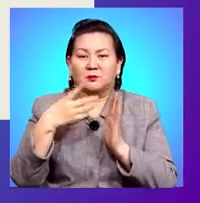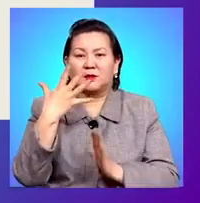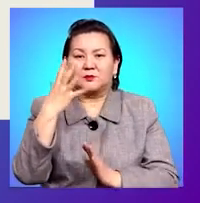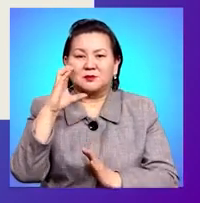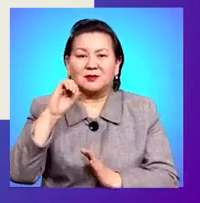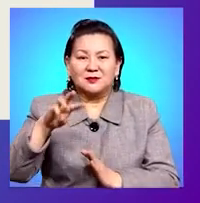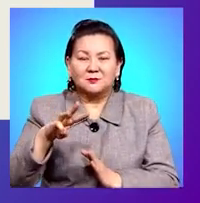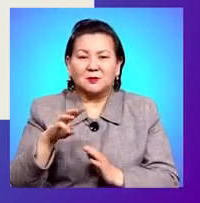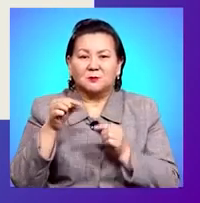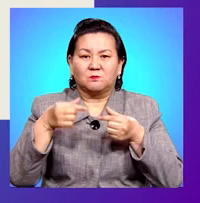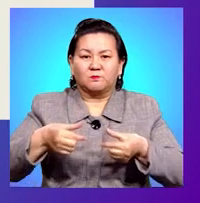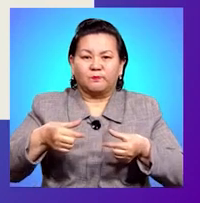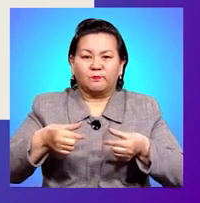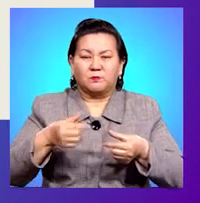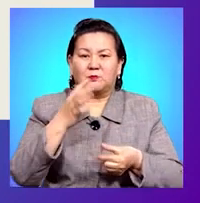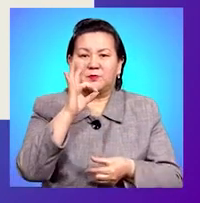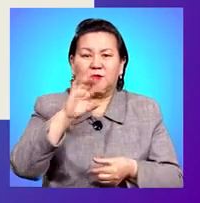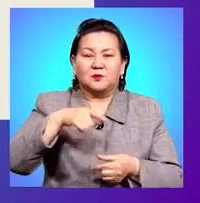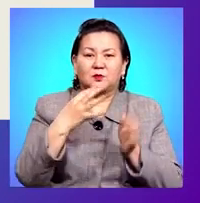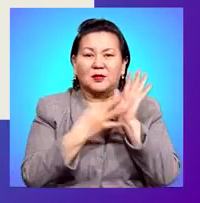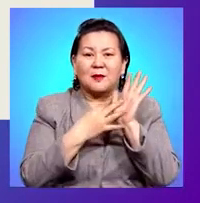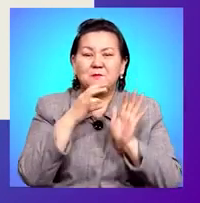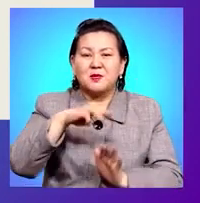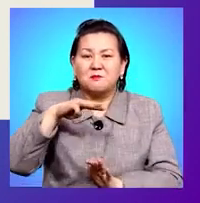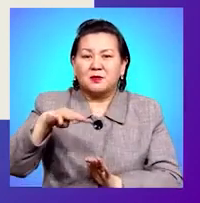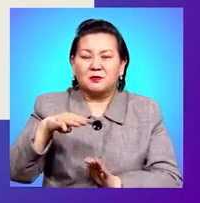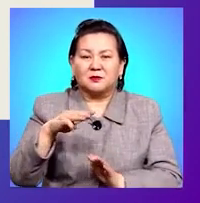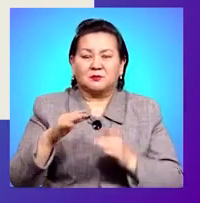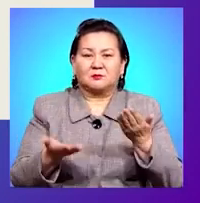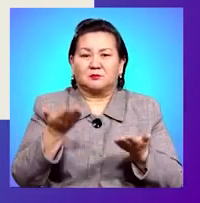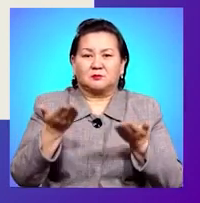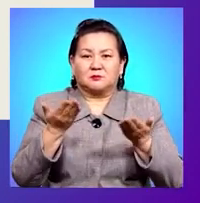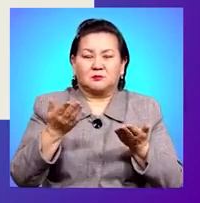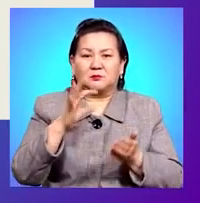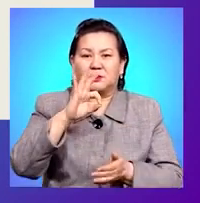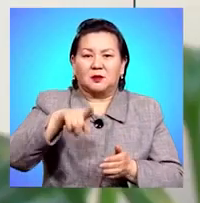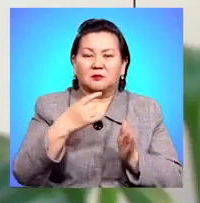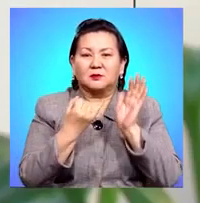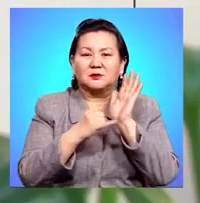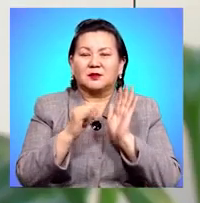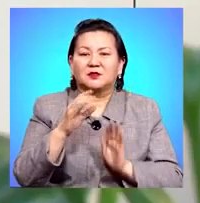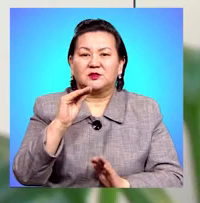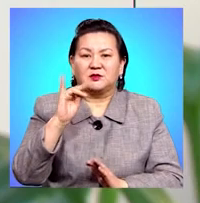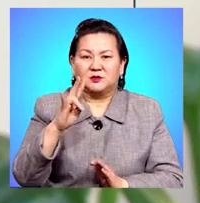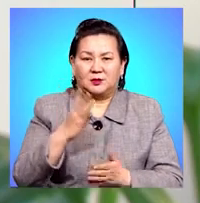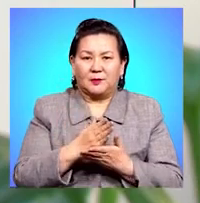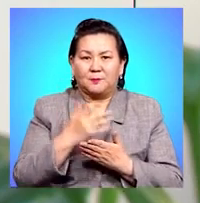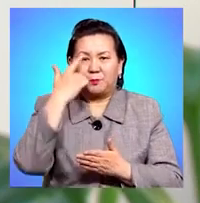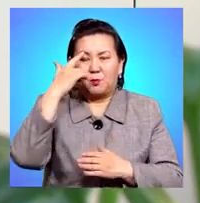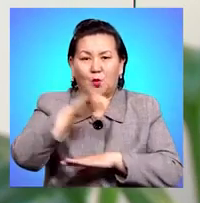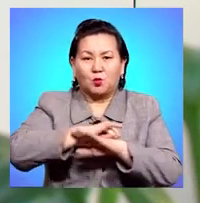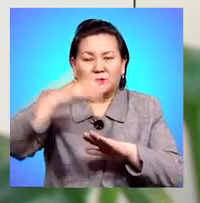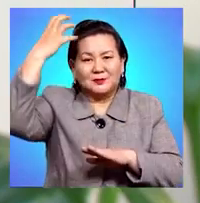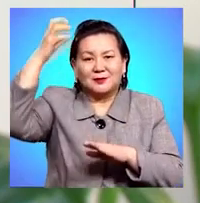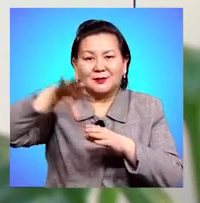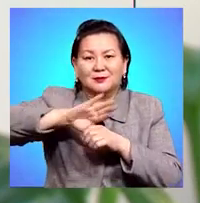см, зузаан тэг зууны 8 мм, жин нь 1.2 грамм жинтэй. Монгол Улсын Засгийн газрын